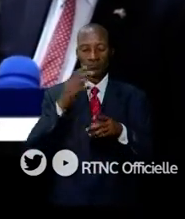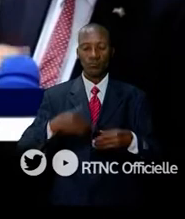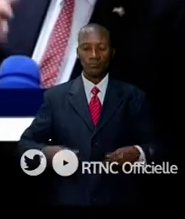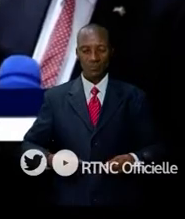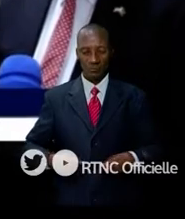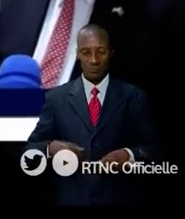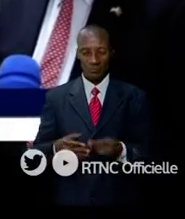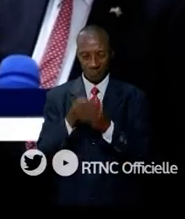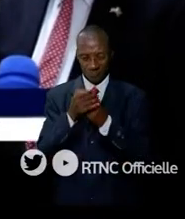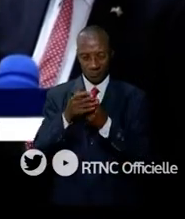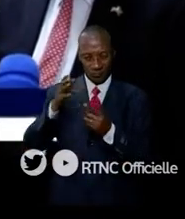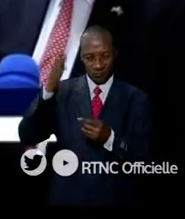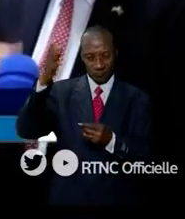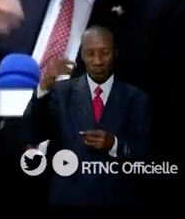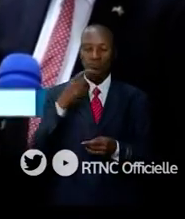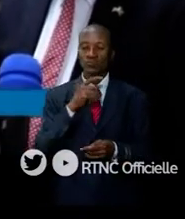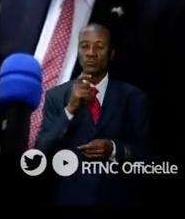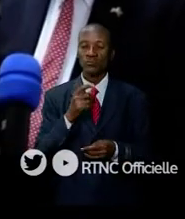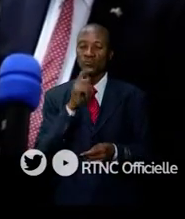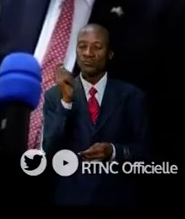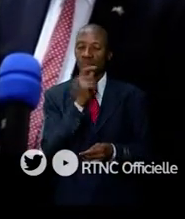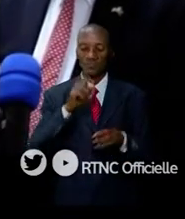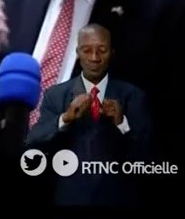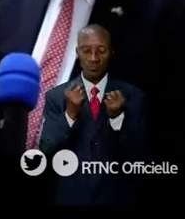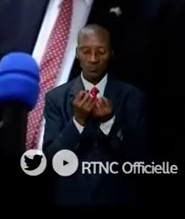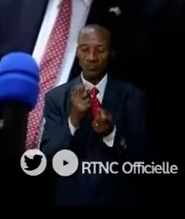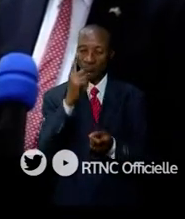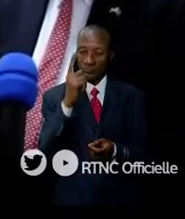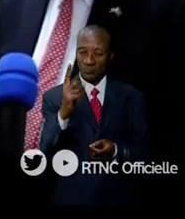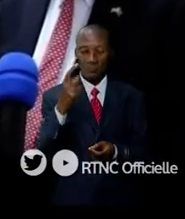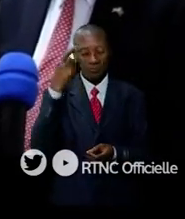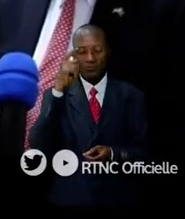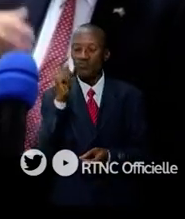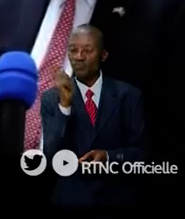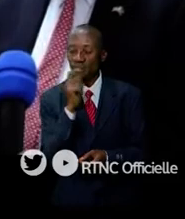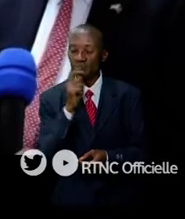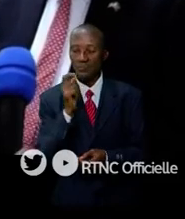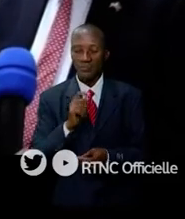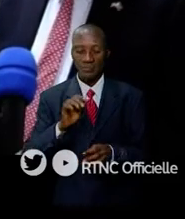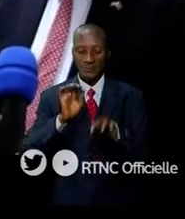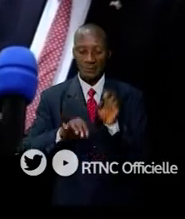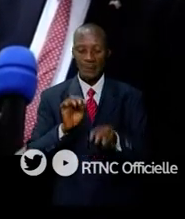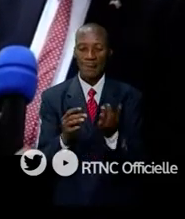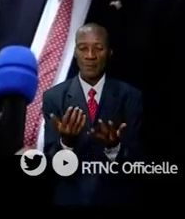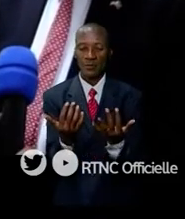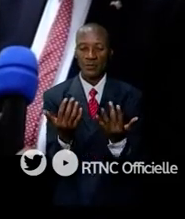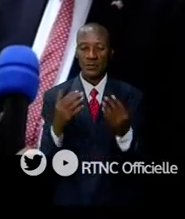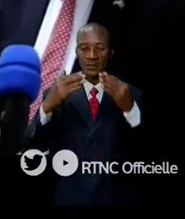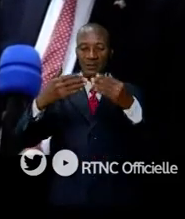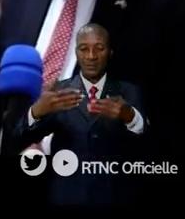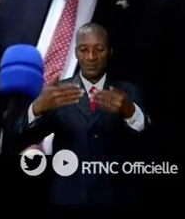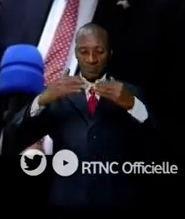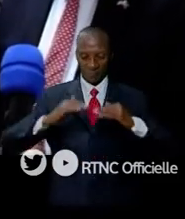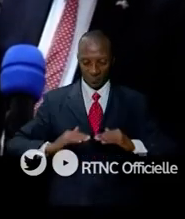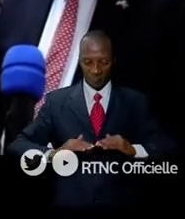venir implanter une usine de fabrication de laptops avec des programmes éducatifs. Donc il a été question avec